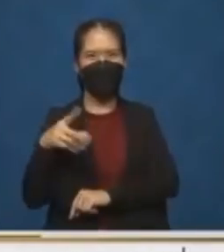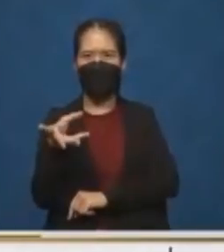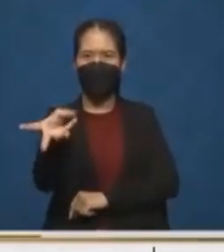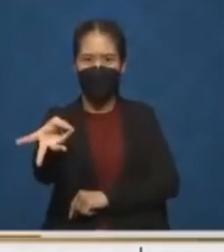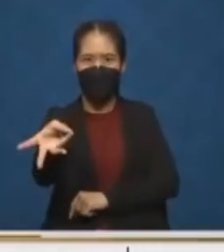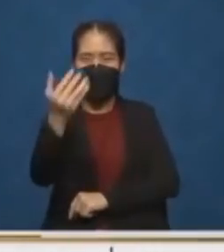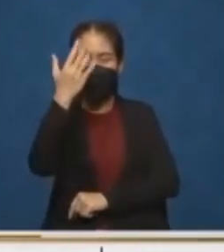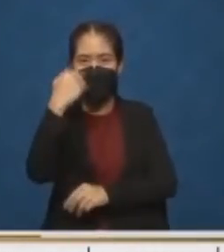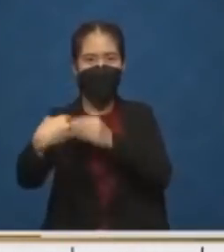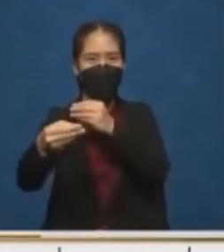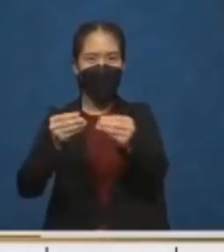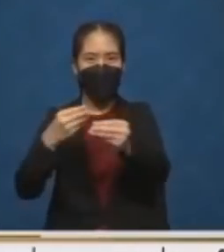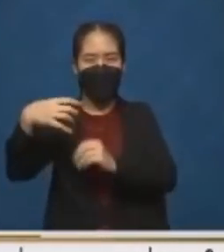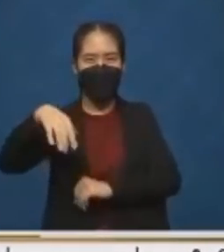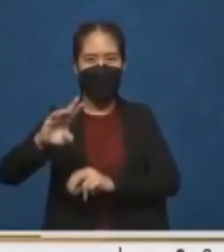เอกชน